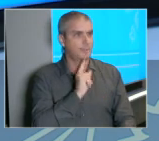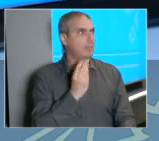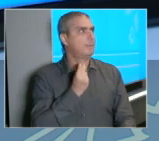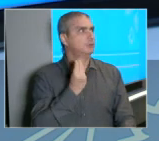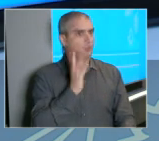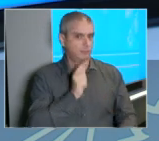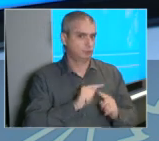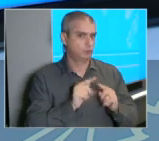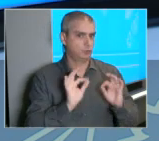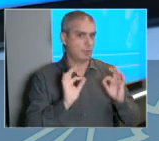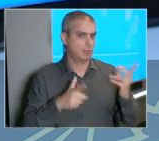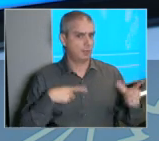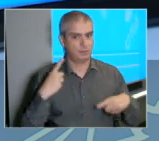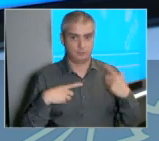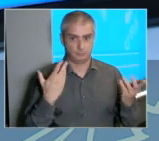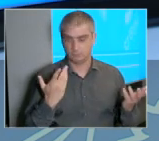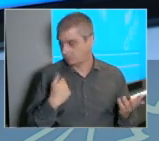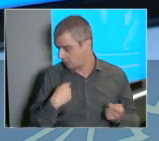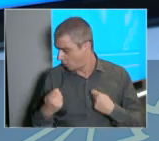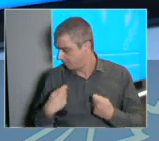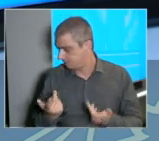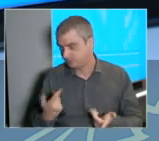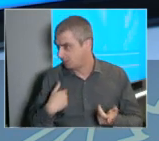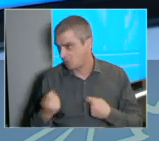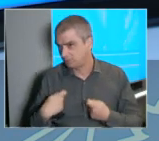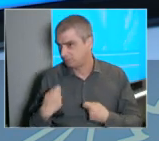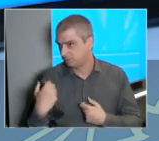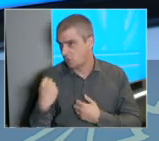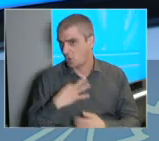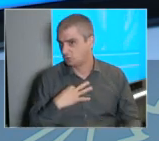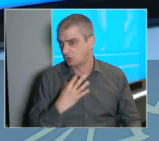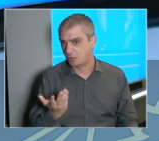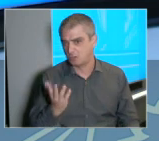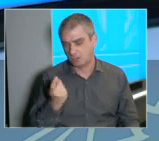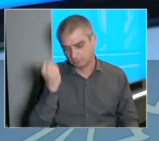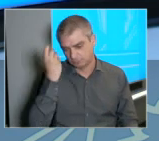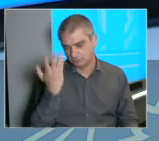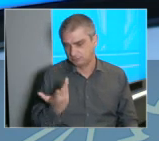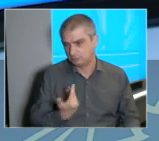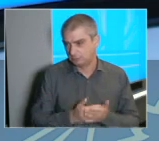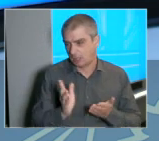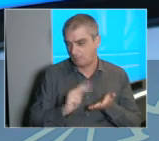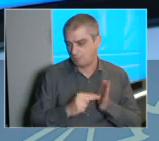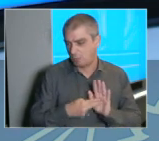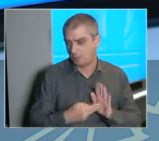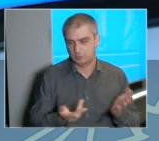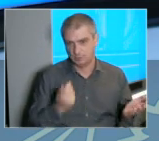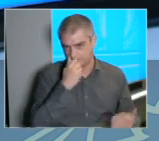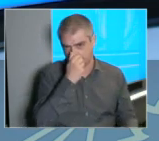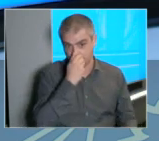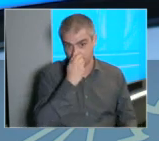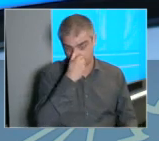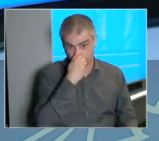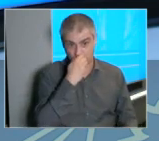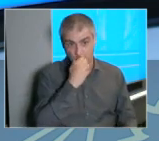שהוא גם סוג של... דבר שלא היינו מכירים בו. אנחנו מבזבזים את הכוח שלנו על פרש, על פוליטיקה, על